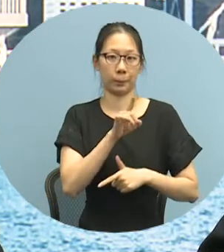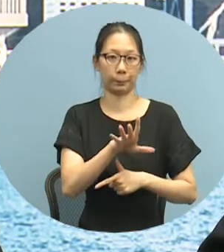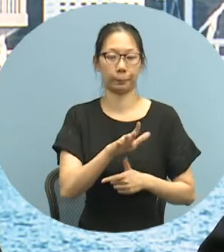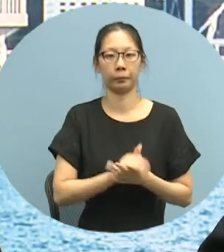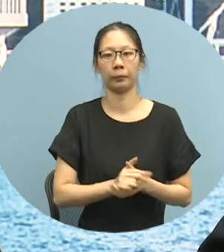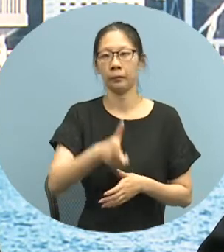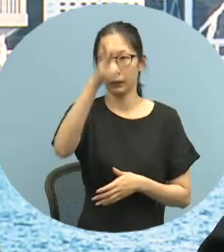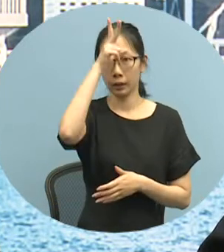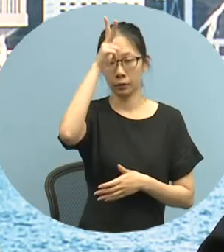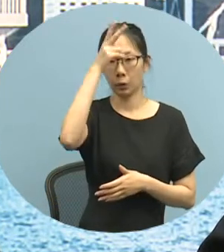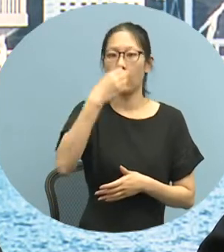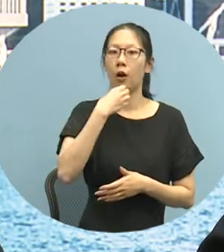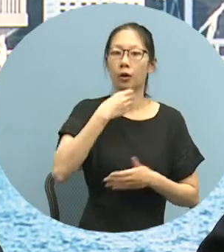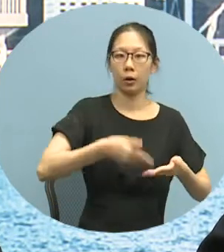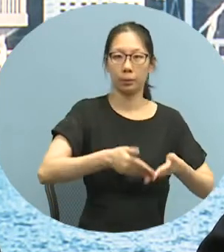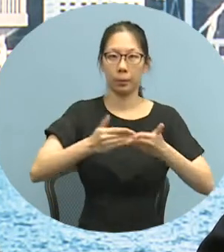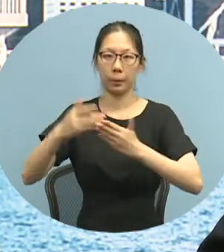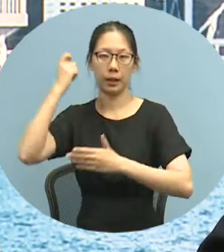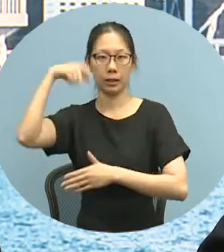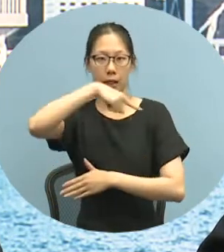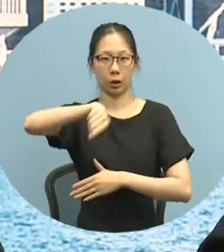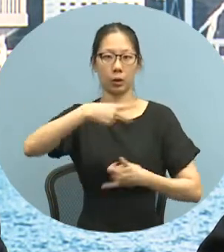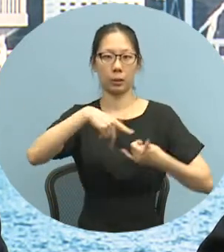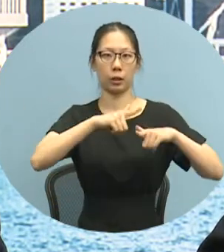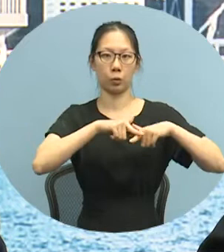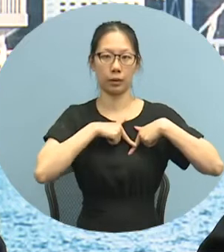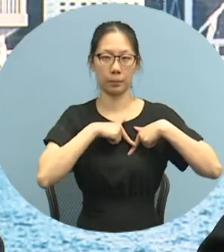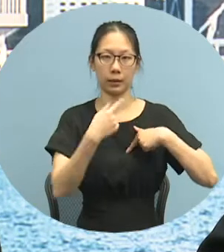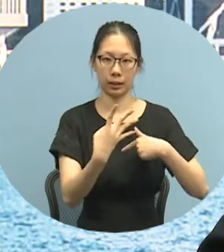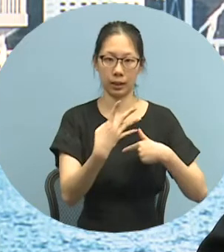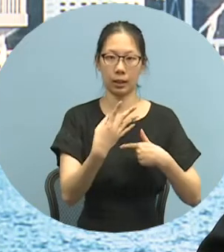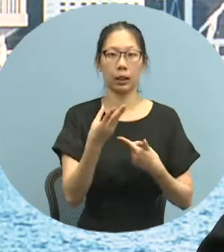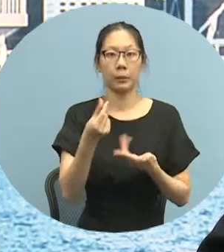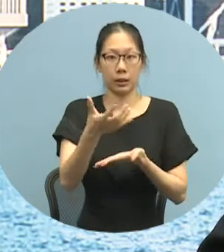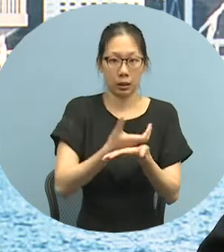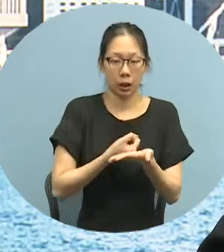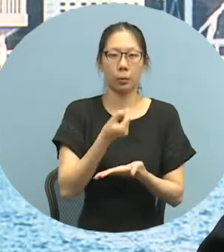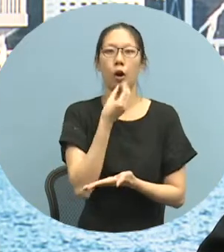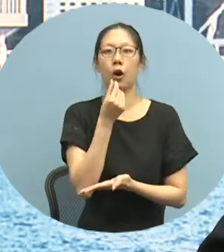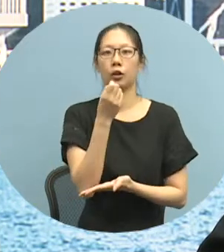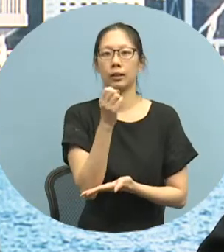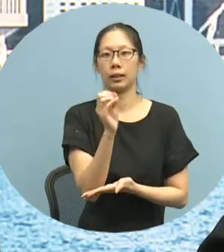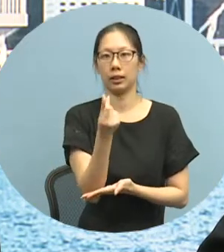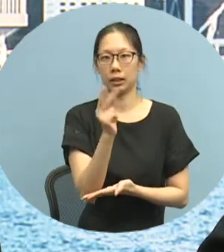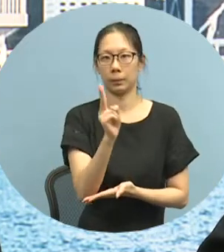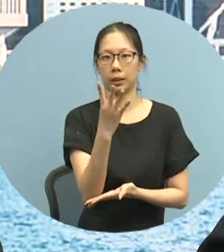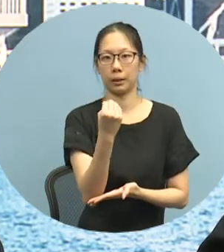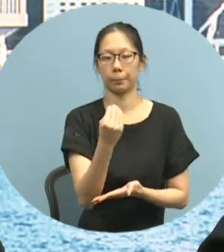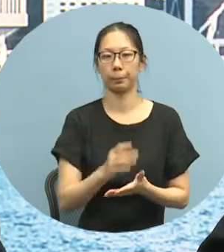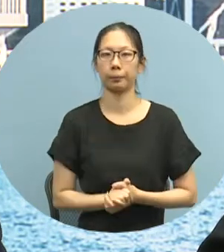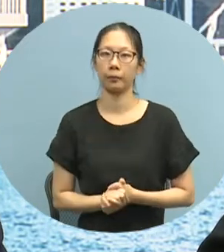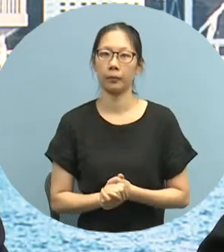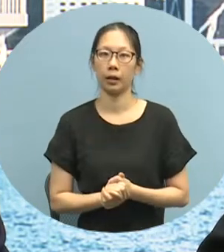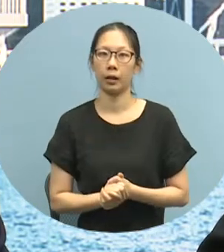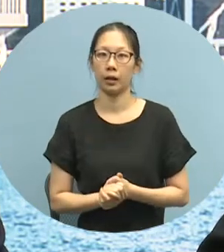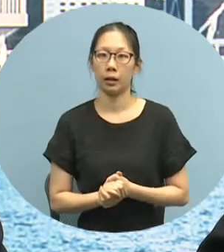會在全港設立4個社區中心，而個收費都劃一，一律是港幣的240元。至於到步